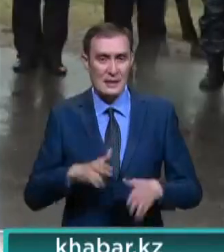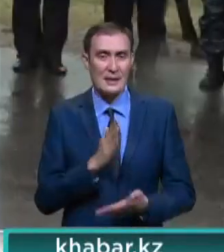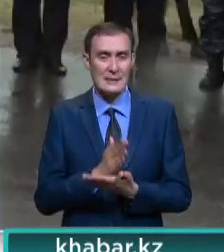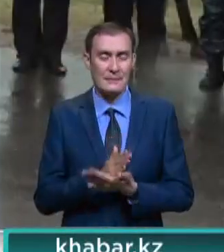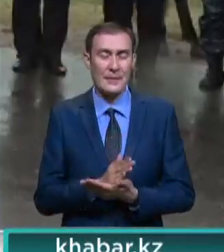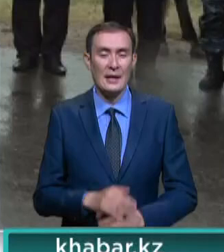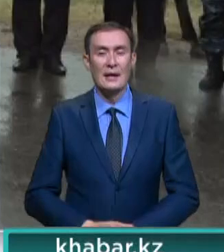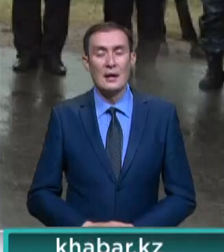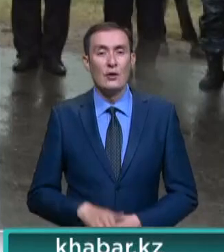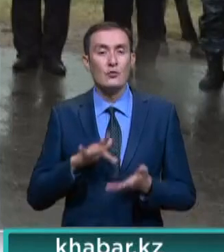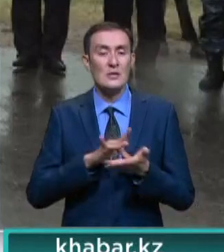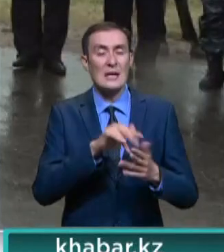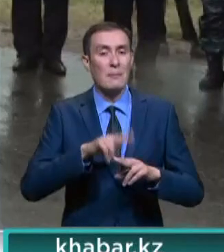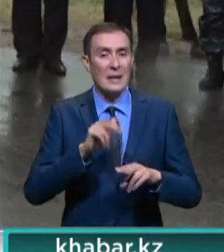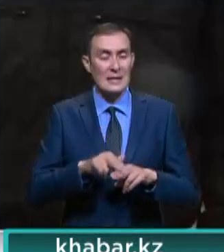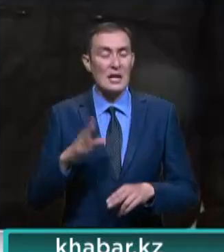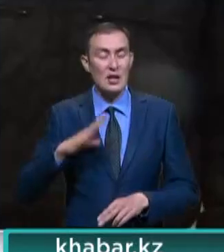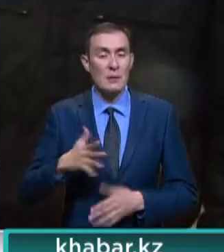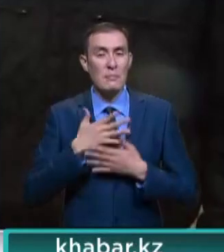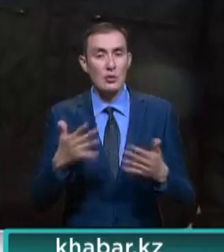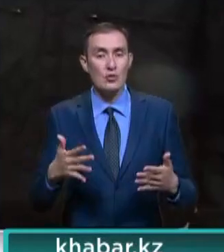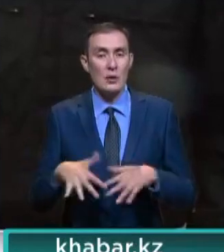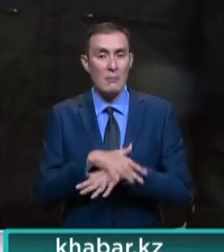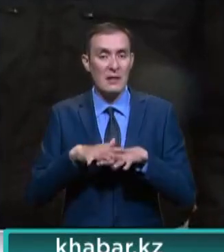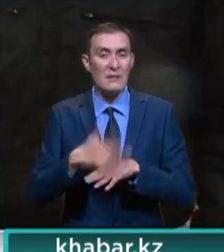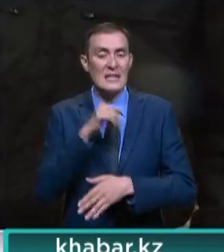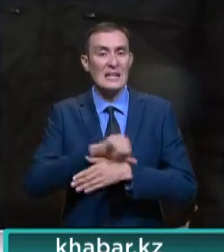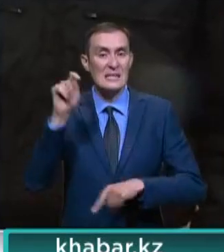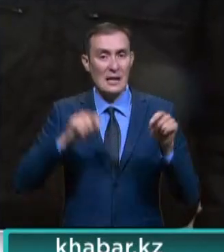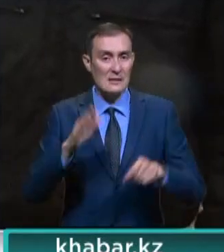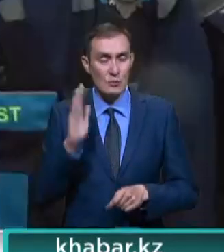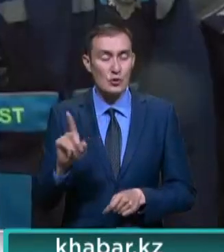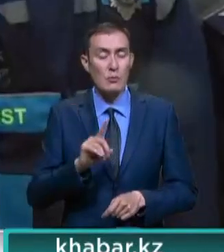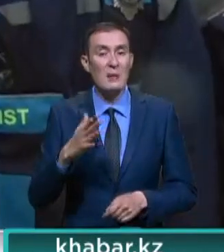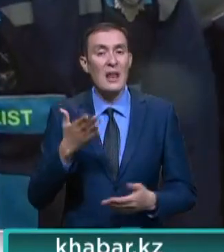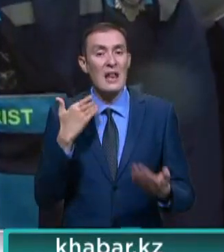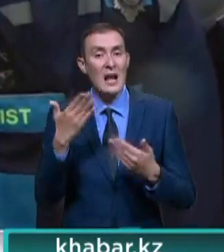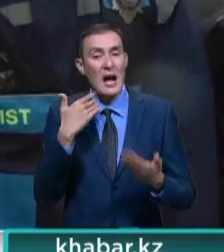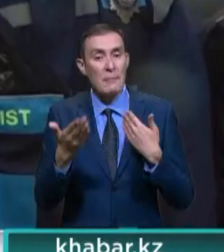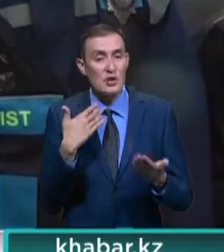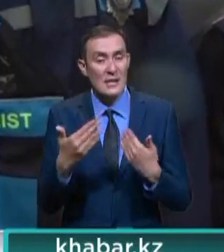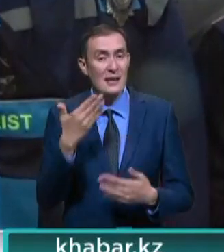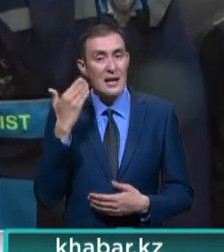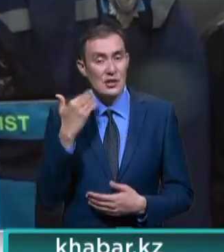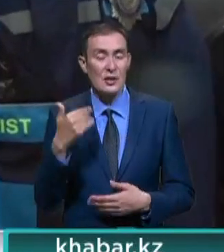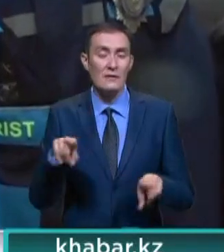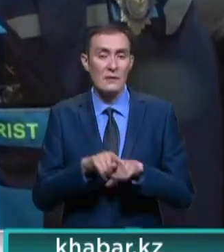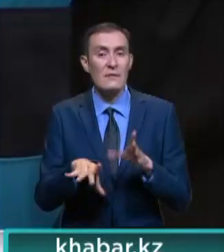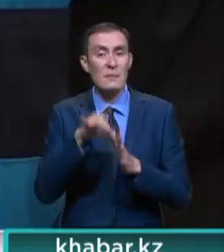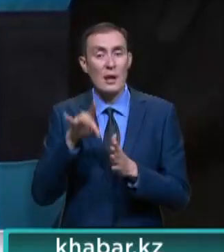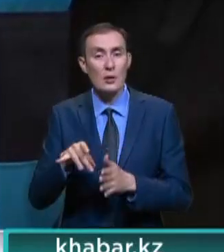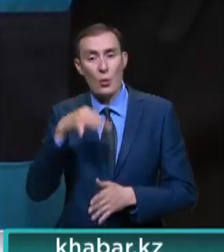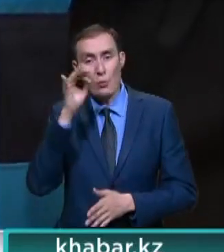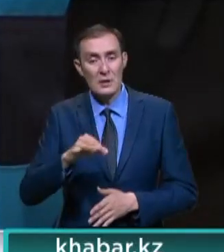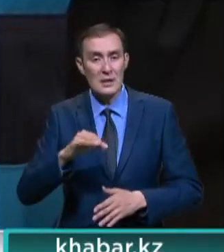Этим летом в туристской полиции региона ожидают большой наплыв иностранцев. И чтобы легче было коммуницировать, в ряды таких страж порядка выбирают не только